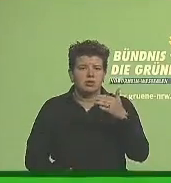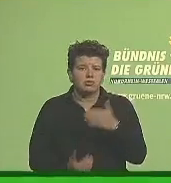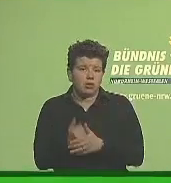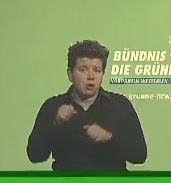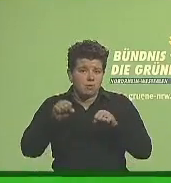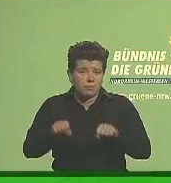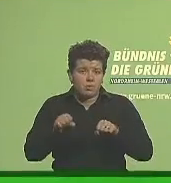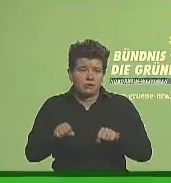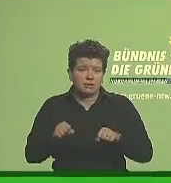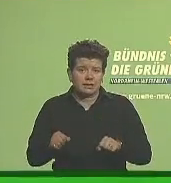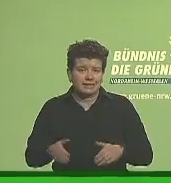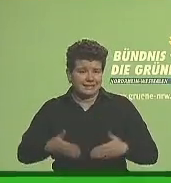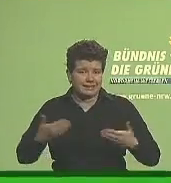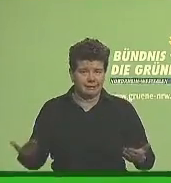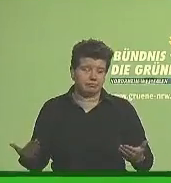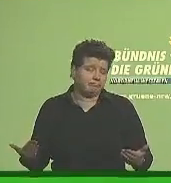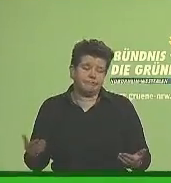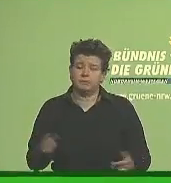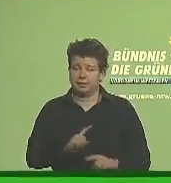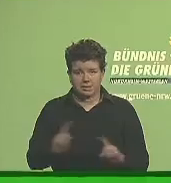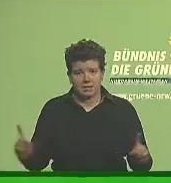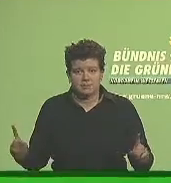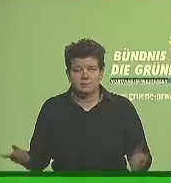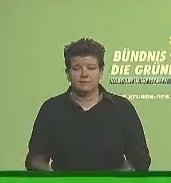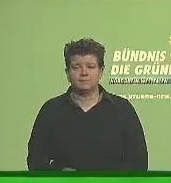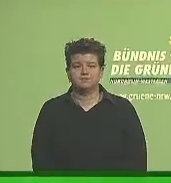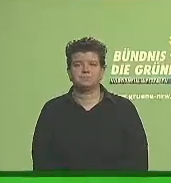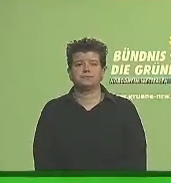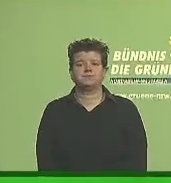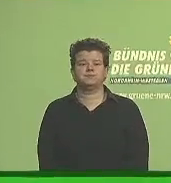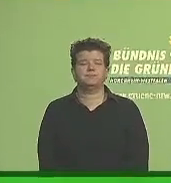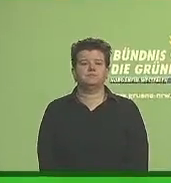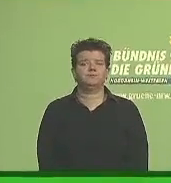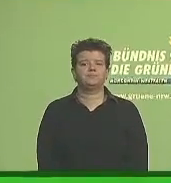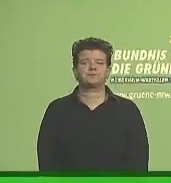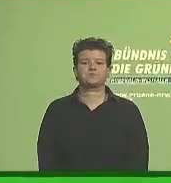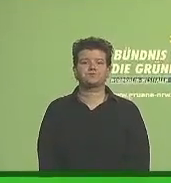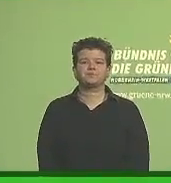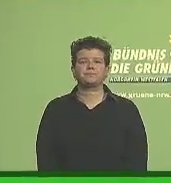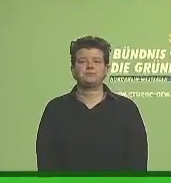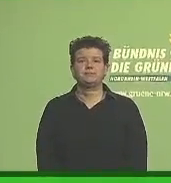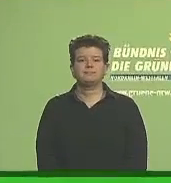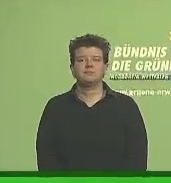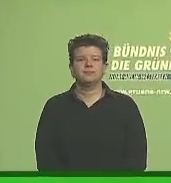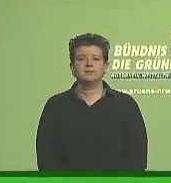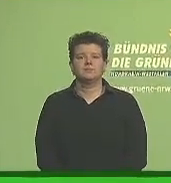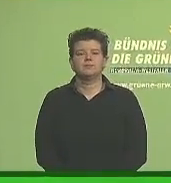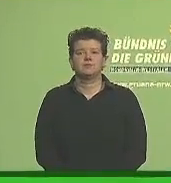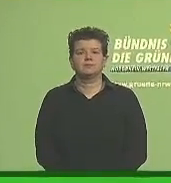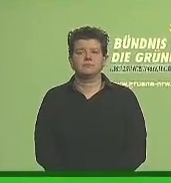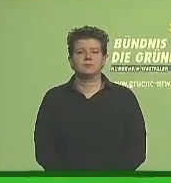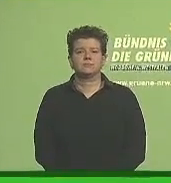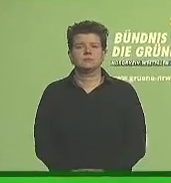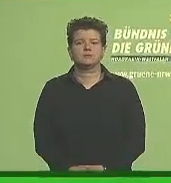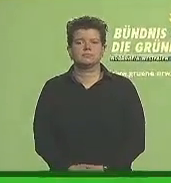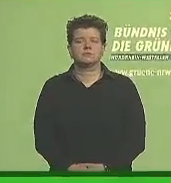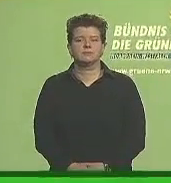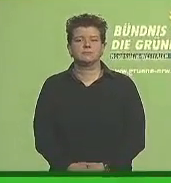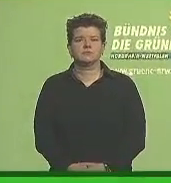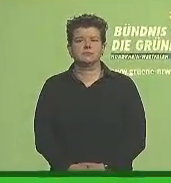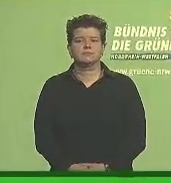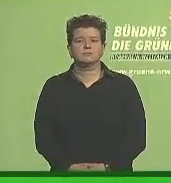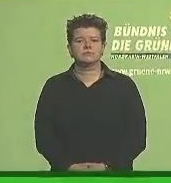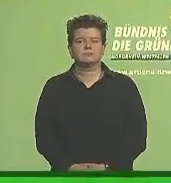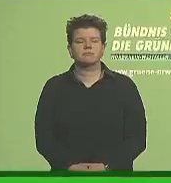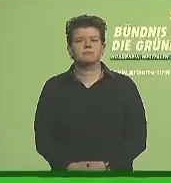Weg. Und dabei ist es doch richtiger denn je, wer nicht auf dem Vulkan tanzen will, wer nicht einfach